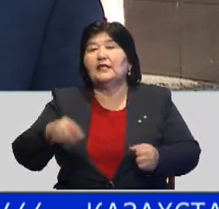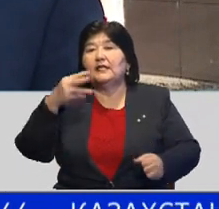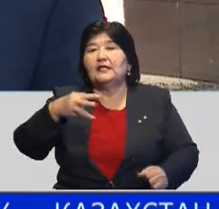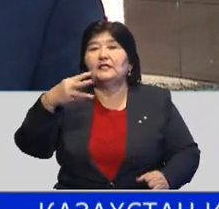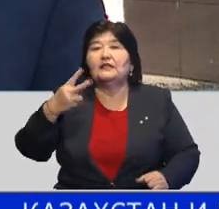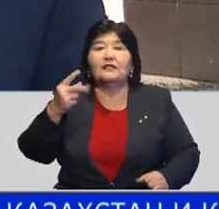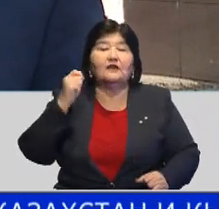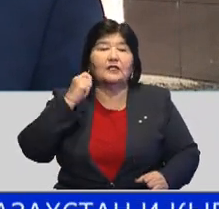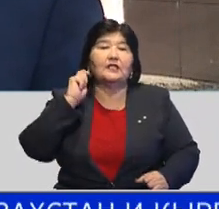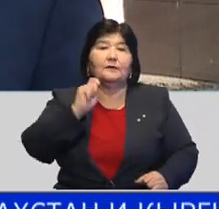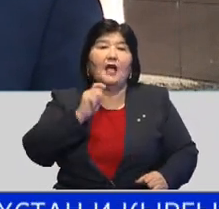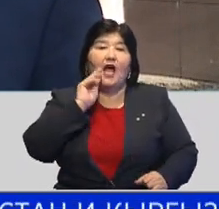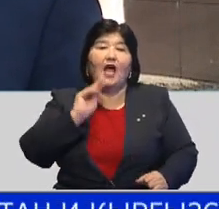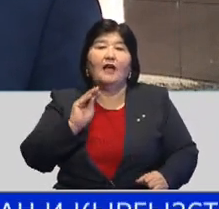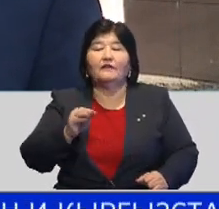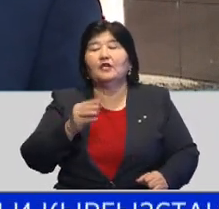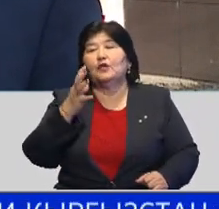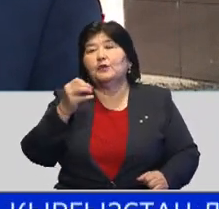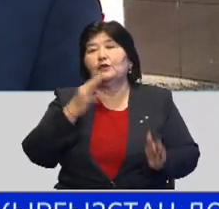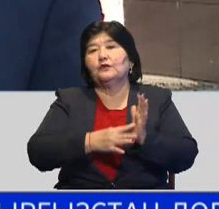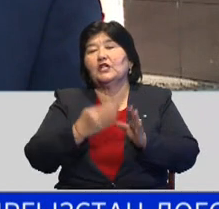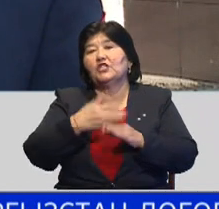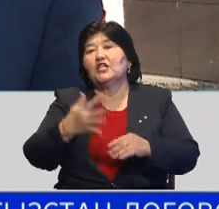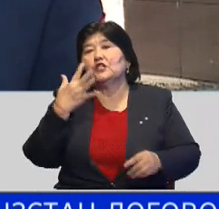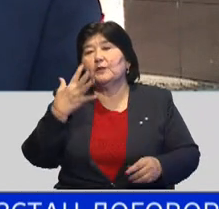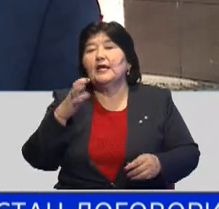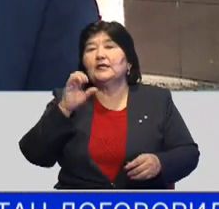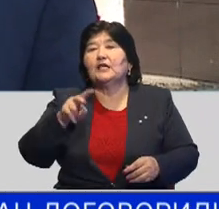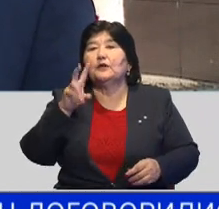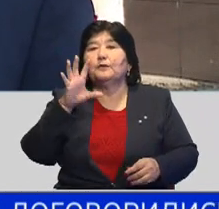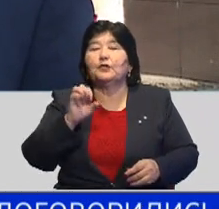и 32 лет предъявлено обвинение по статье 590, часть 5 и статье